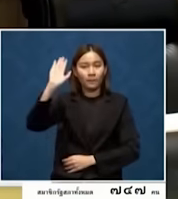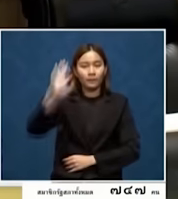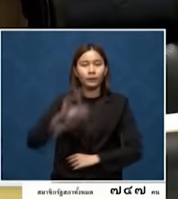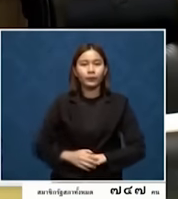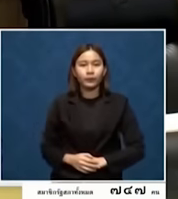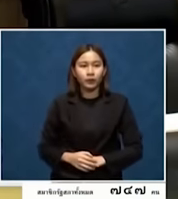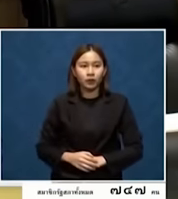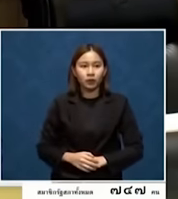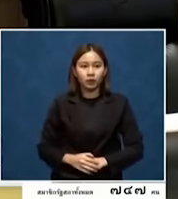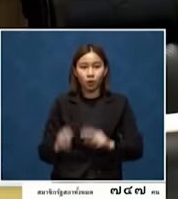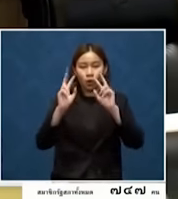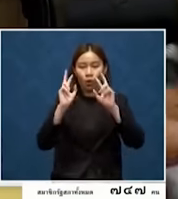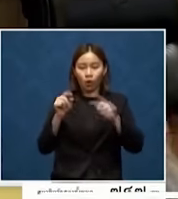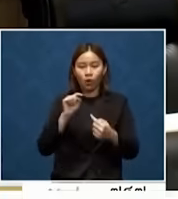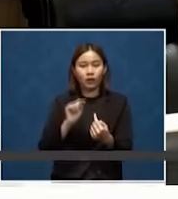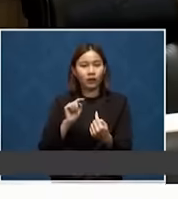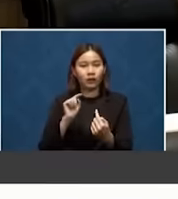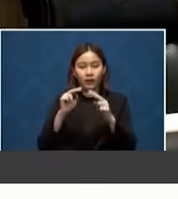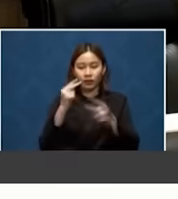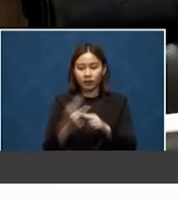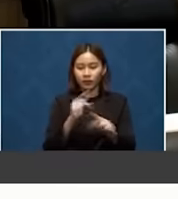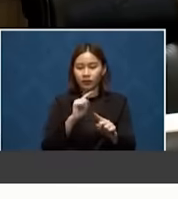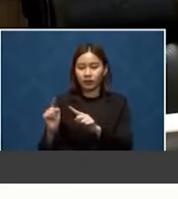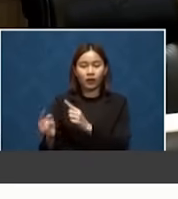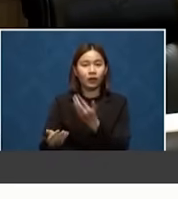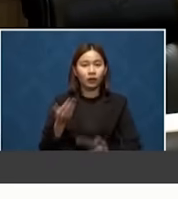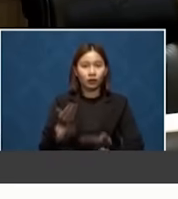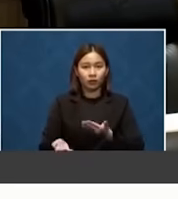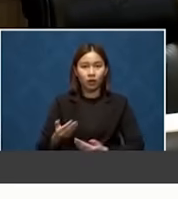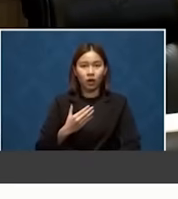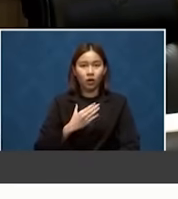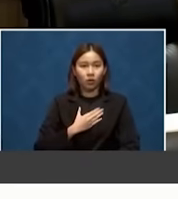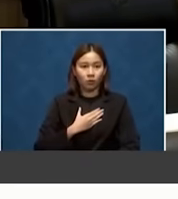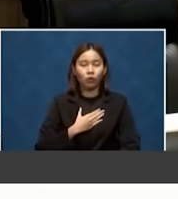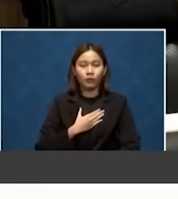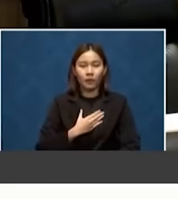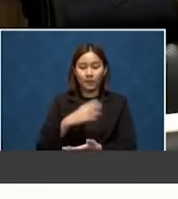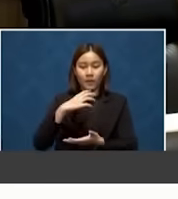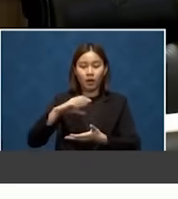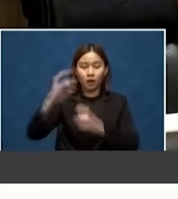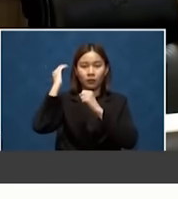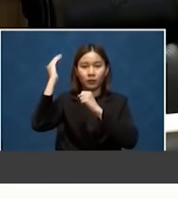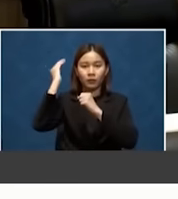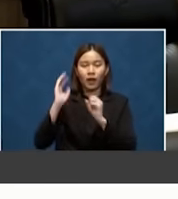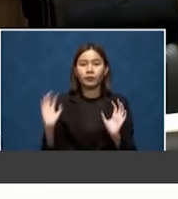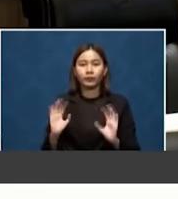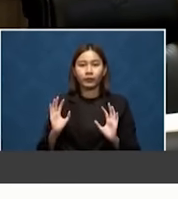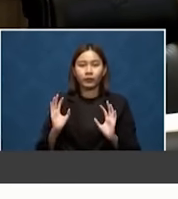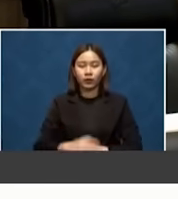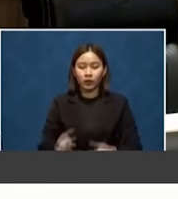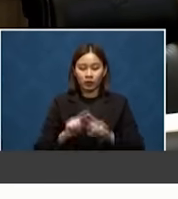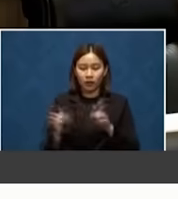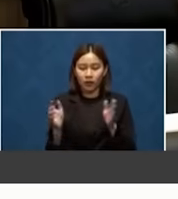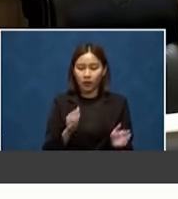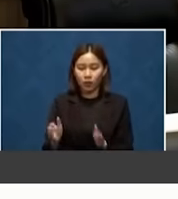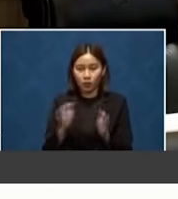ตินั้นจะชื่ออะไรก็แล้วแต่นะครับผมจะไม่นำมาเป็นประเด็นอภิปรายแต่กระบวนการเสนอย